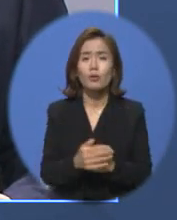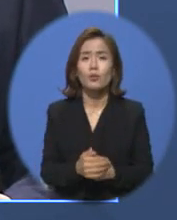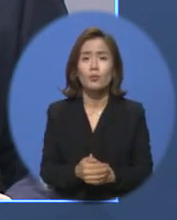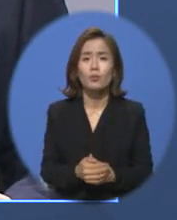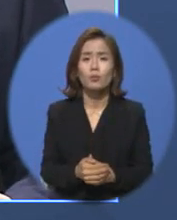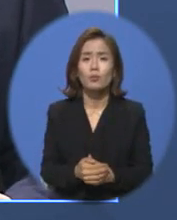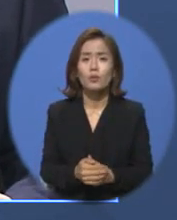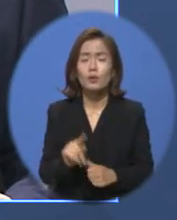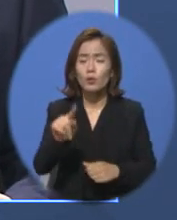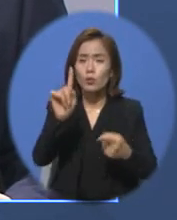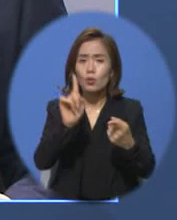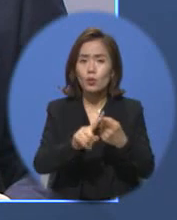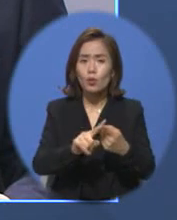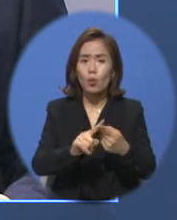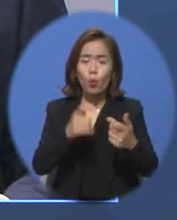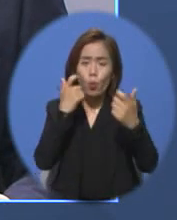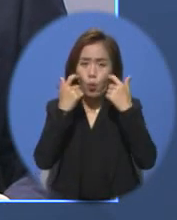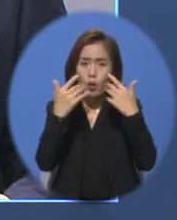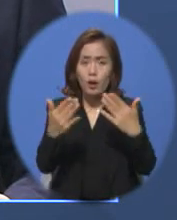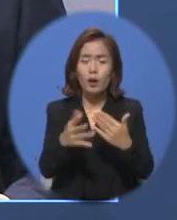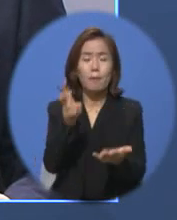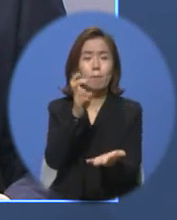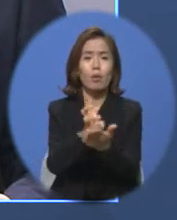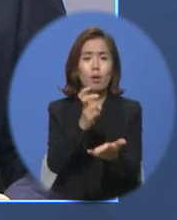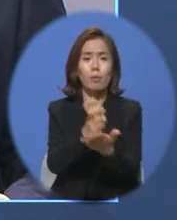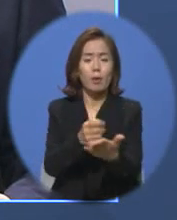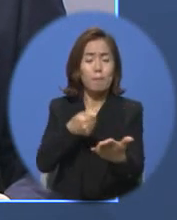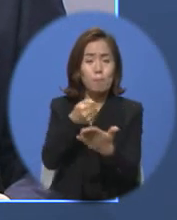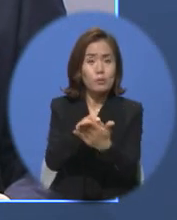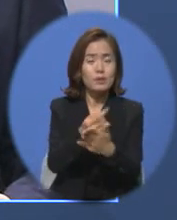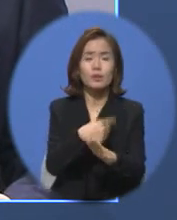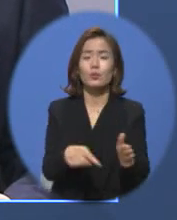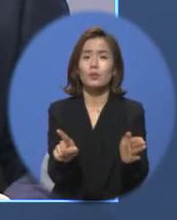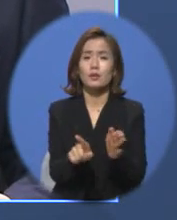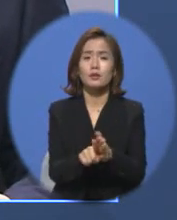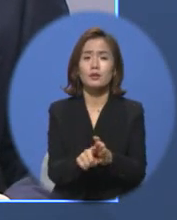그러나이를법적으로확정하기위해